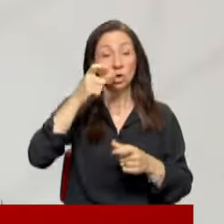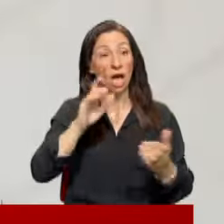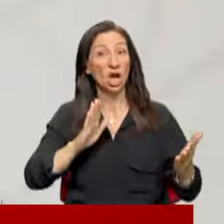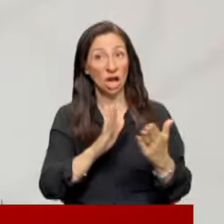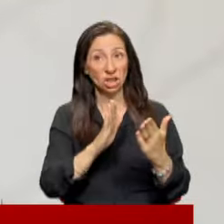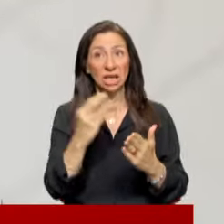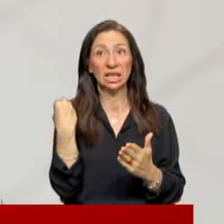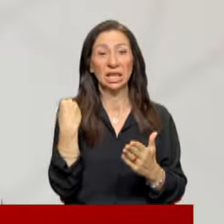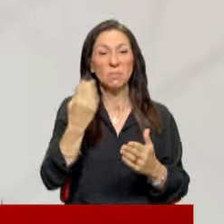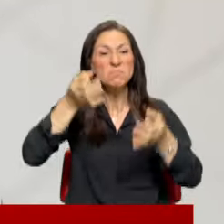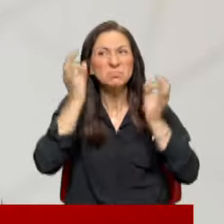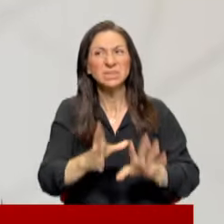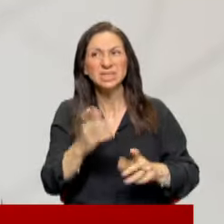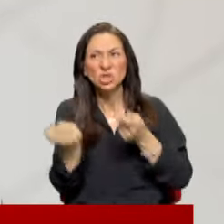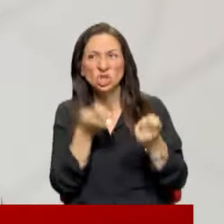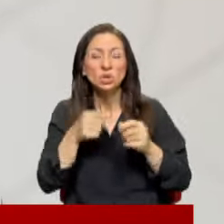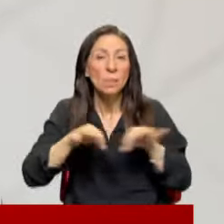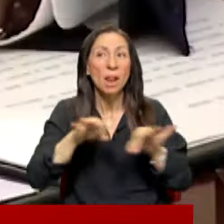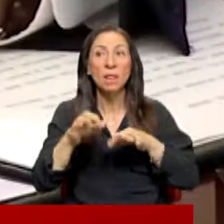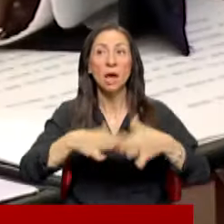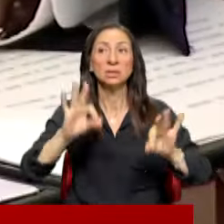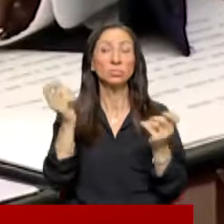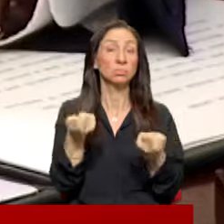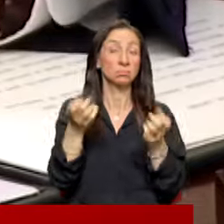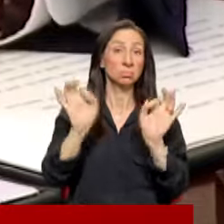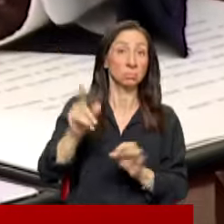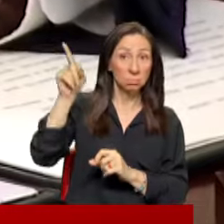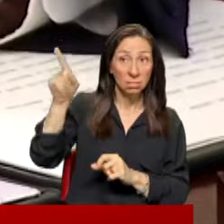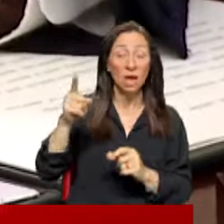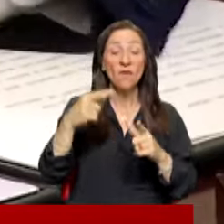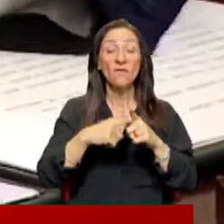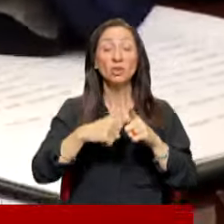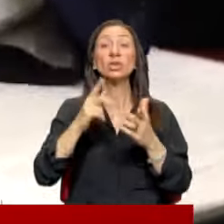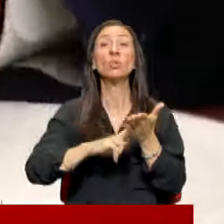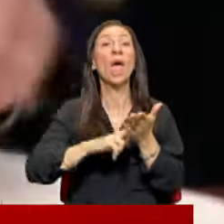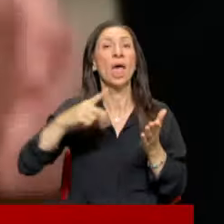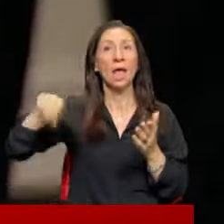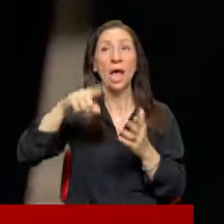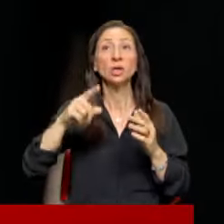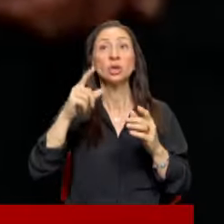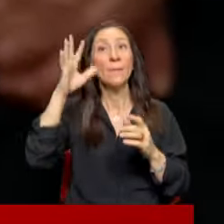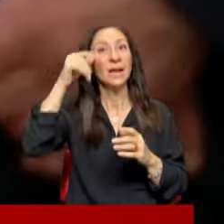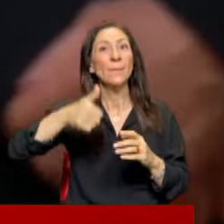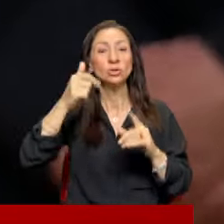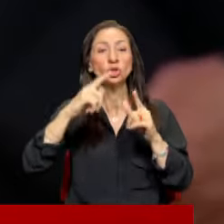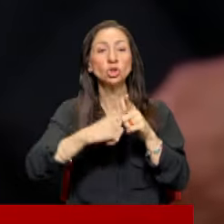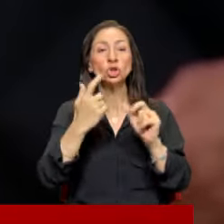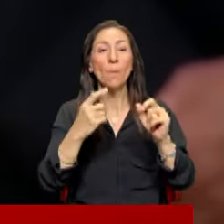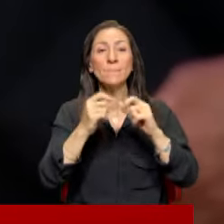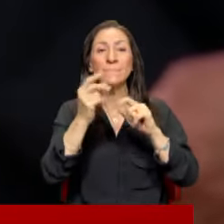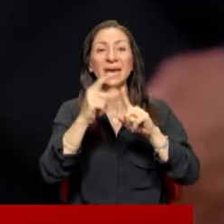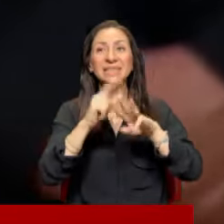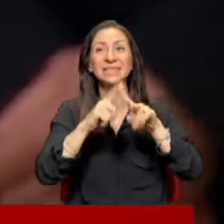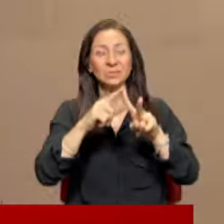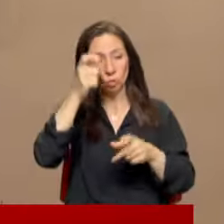karşı yeni hainlikler peşinde olduğu ortaya çıktı fetö'cü teröristler Amerika başkanı Joe biden'ın Türkiye'yi şikayet eden bir